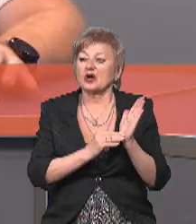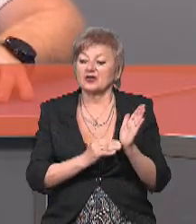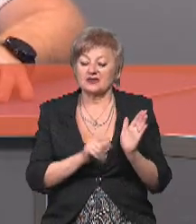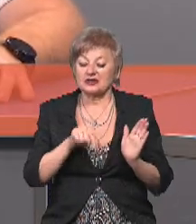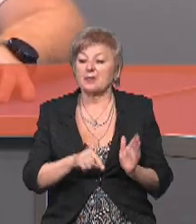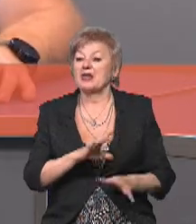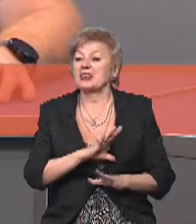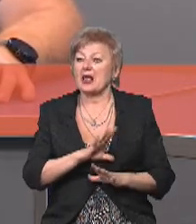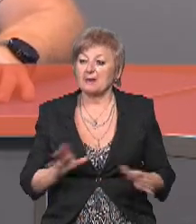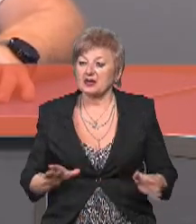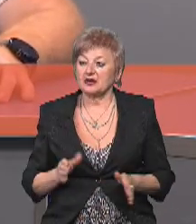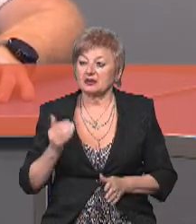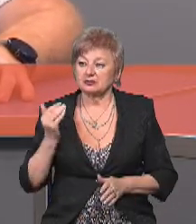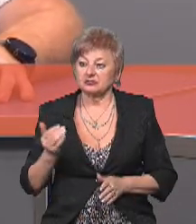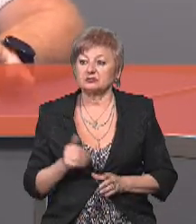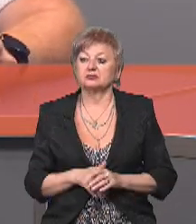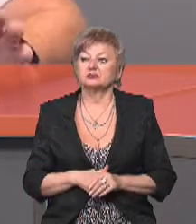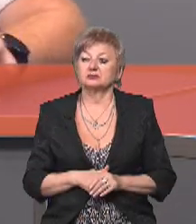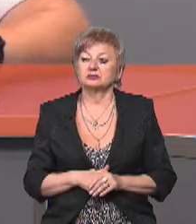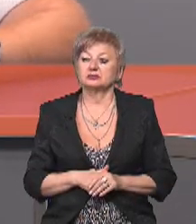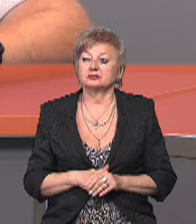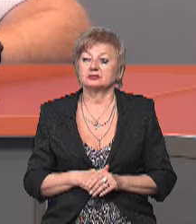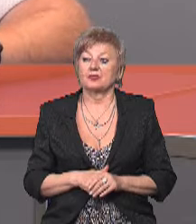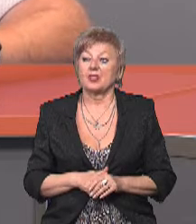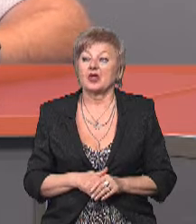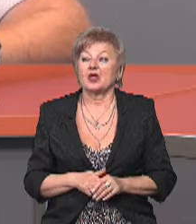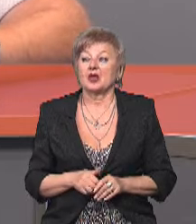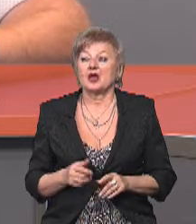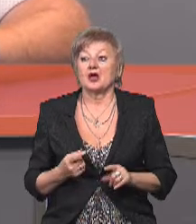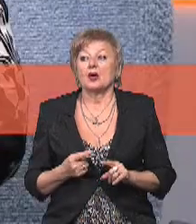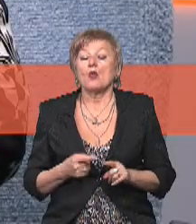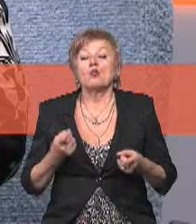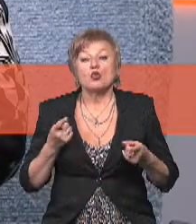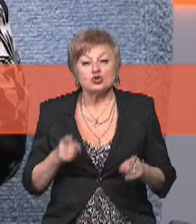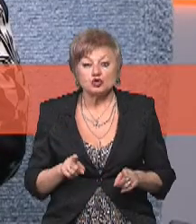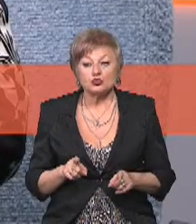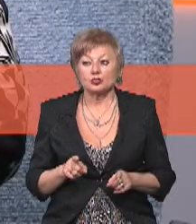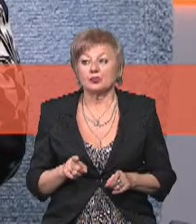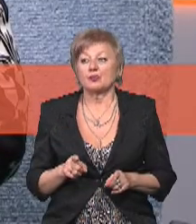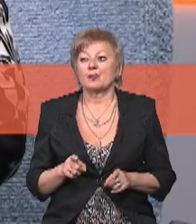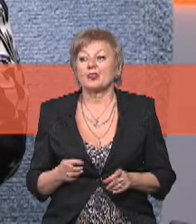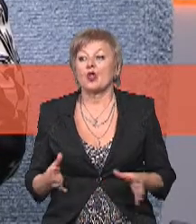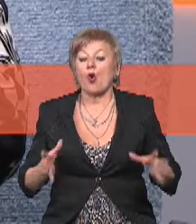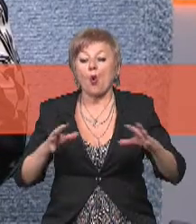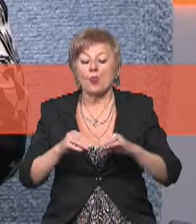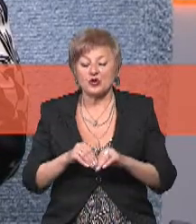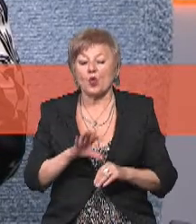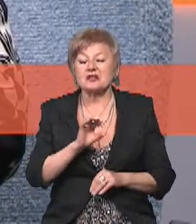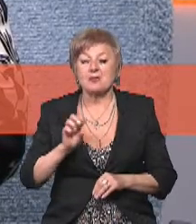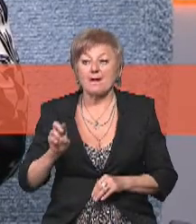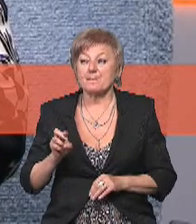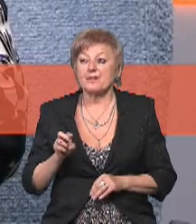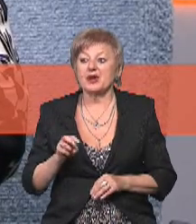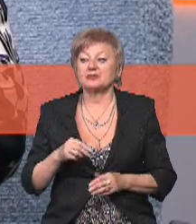це. Нашої складової. В складової, да, тарифу Запоріжгазу. Чому об'єднання не укладають